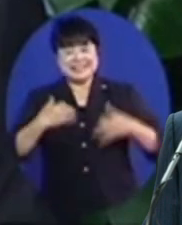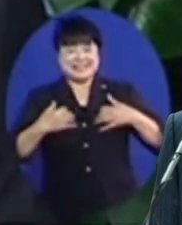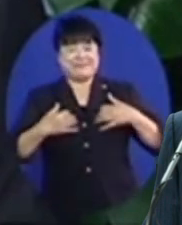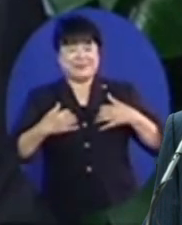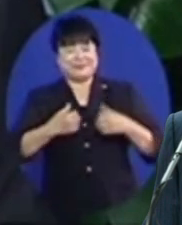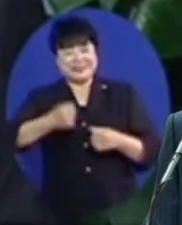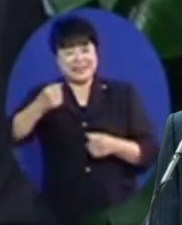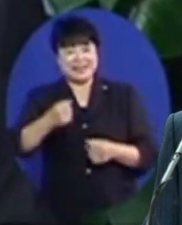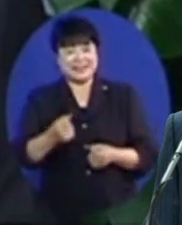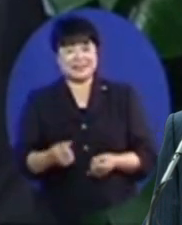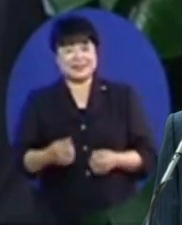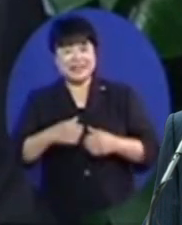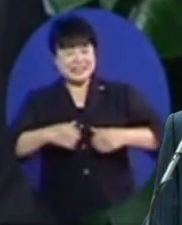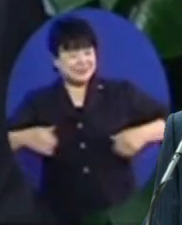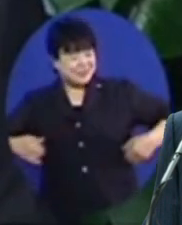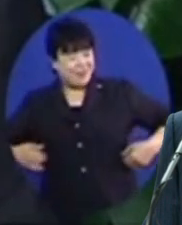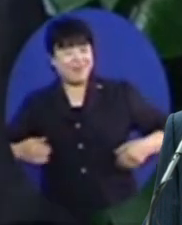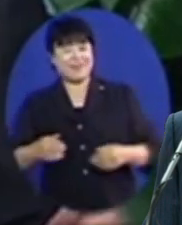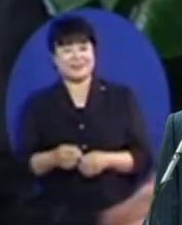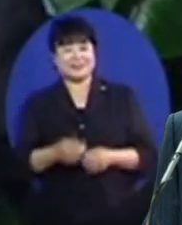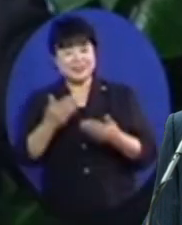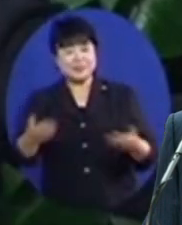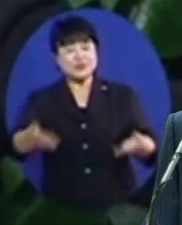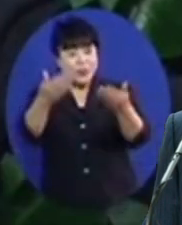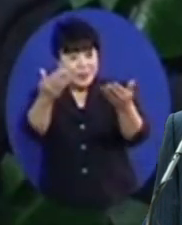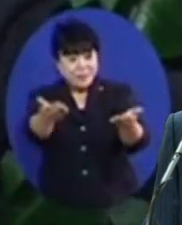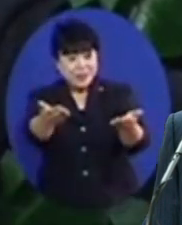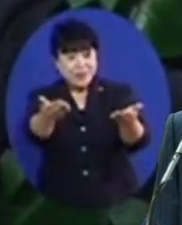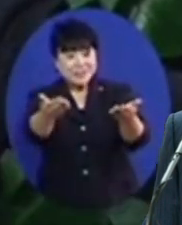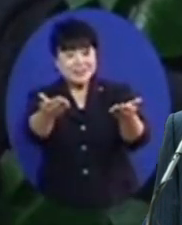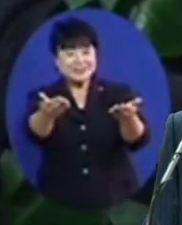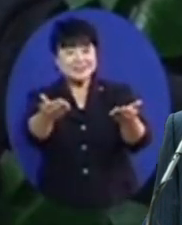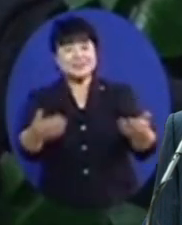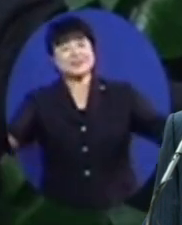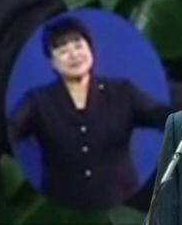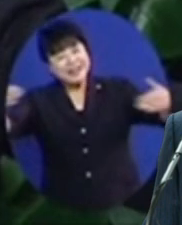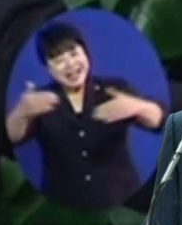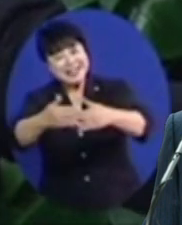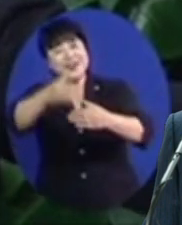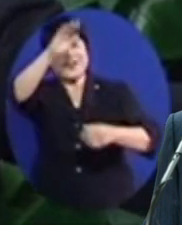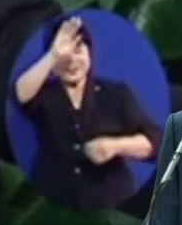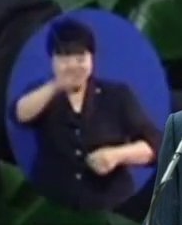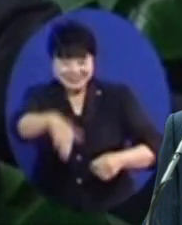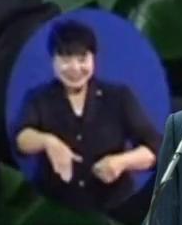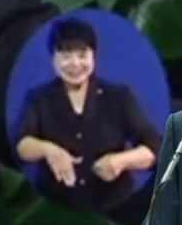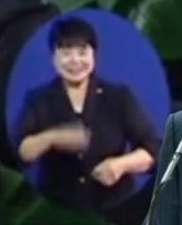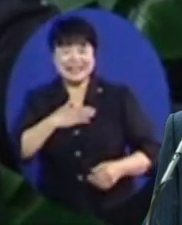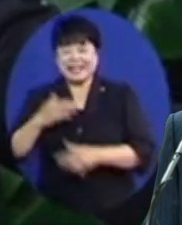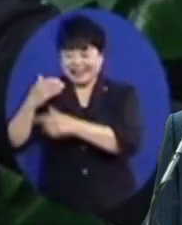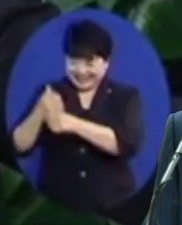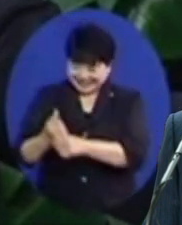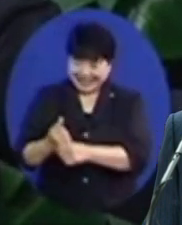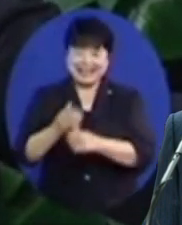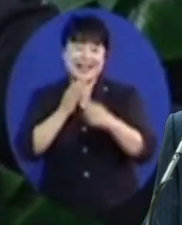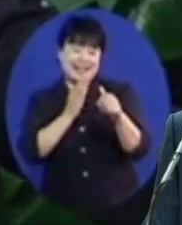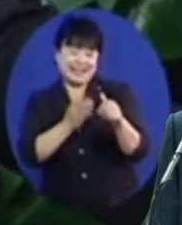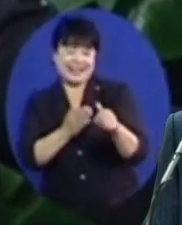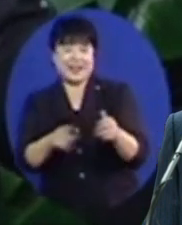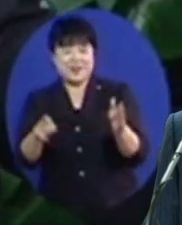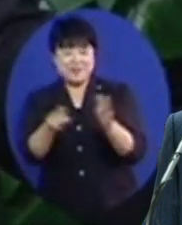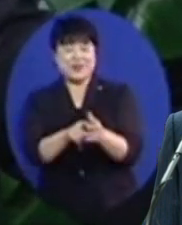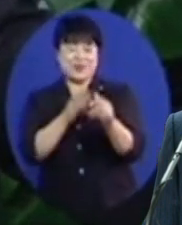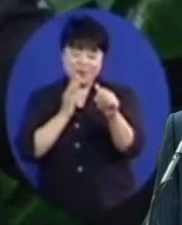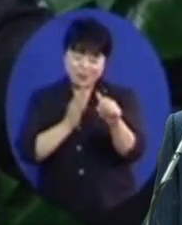가지고 활짝 가슴을 열고 여러분에게 손을 내밀면서 내 품에 안겨라, 내게 의지하라, 믿고